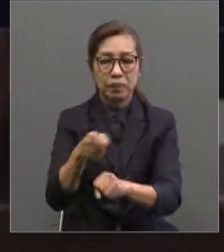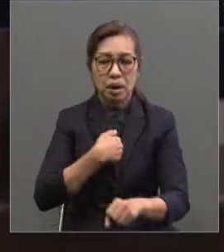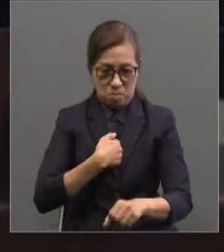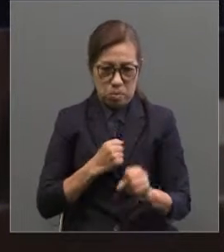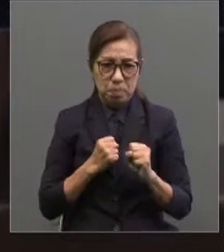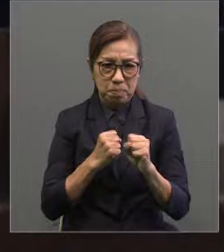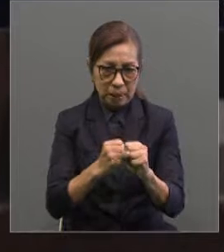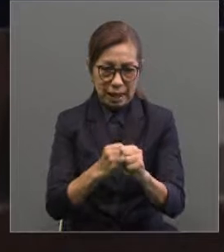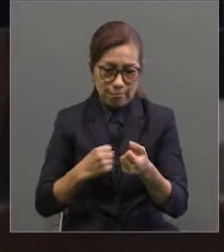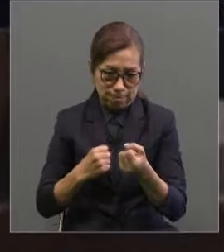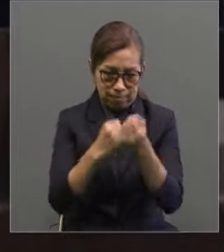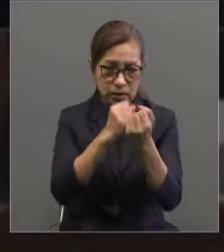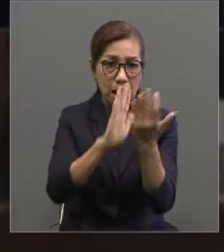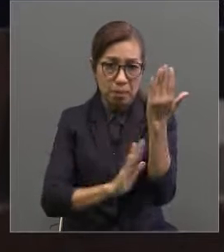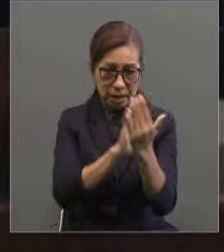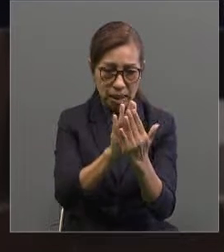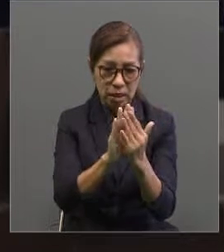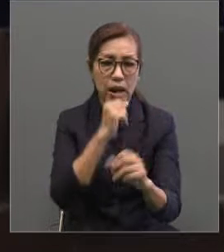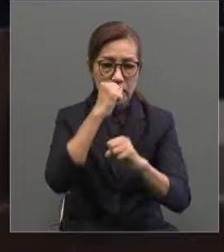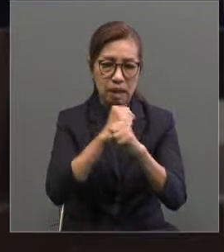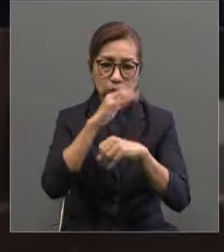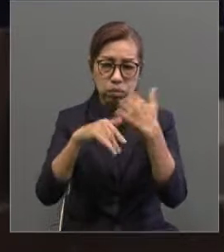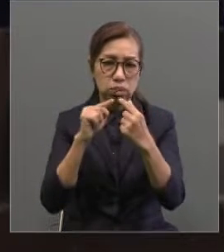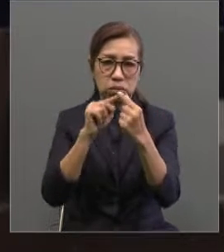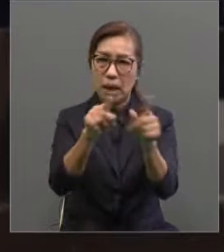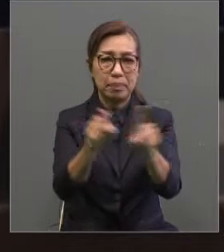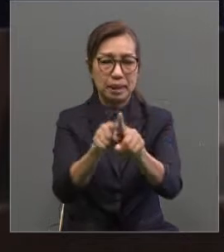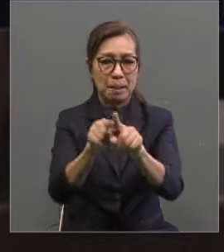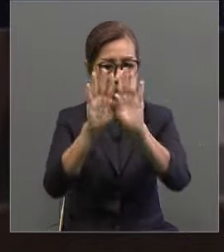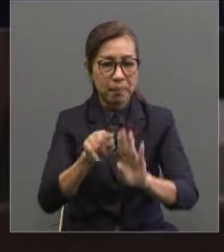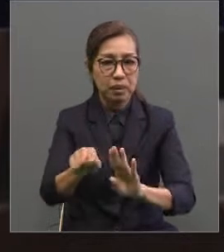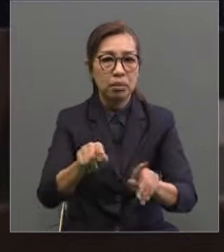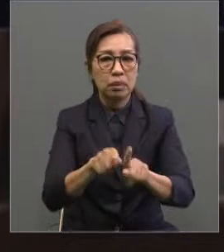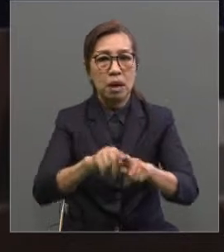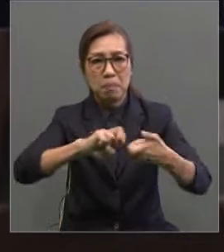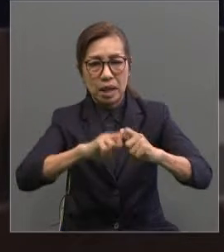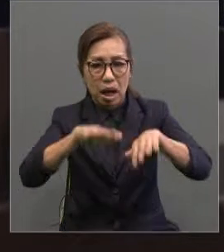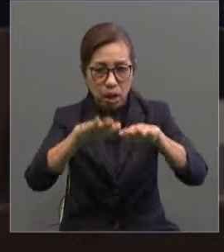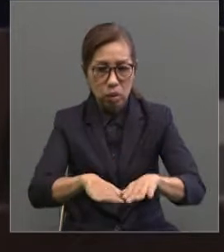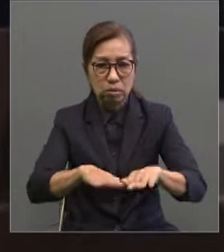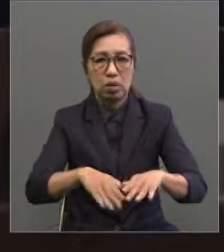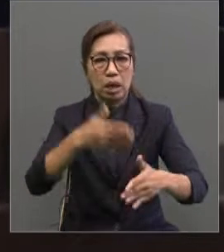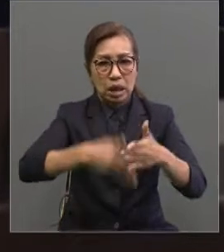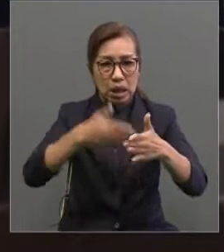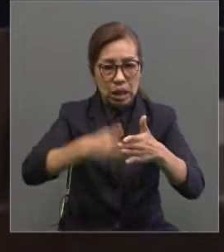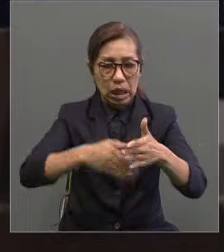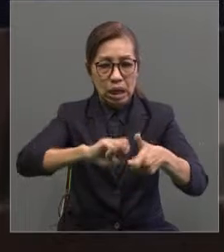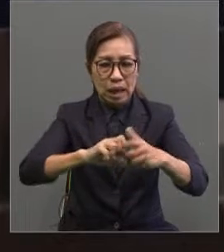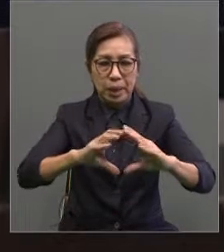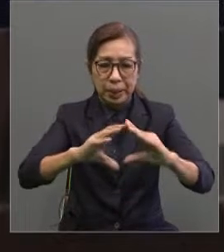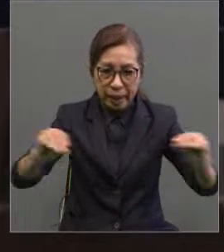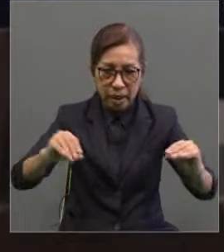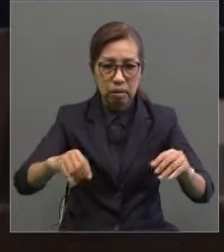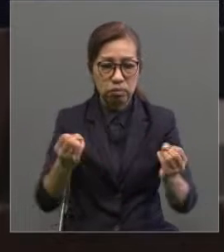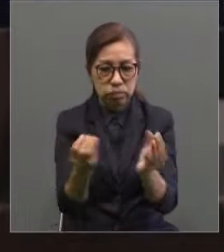ไปเดินขับเคลื่อนประเทศมาในลักษณะนี้เพื่อลดปัญหาขจัดอุปสรรคลดความขัดแย้งแล้วเดินหน้าโครงการต่างๆ